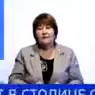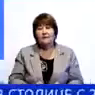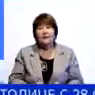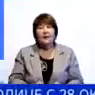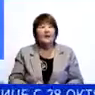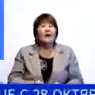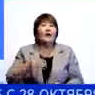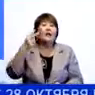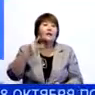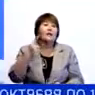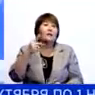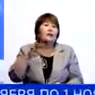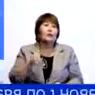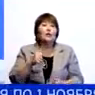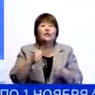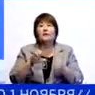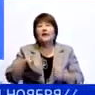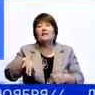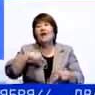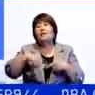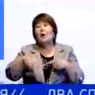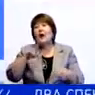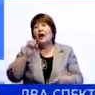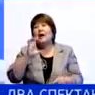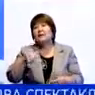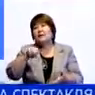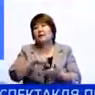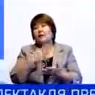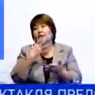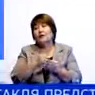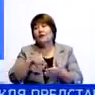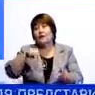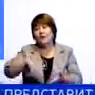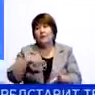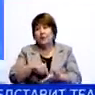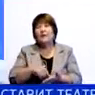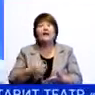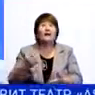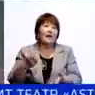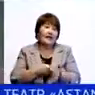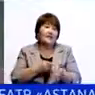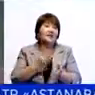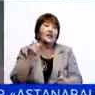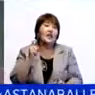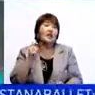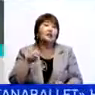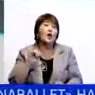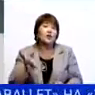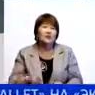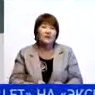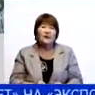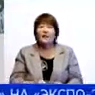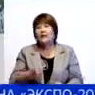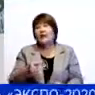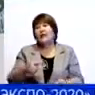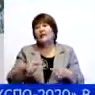в двадцать первом туре чемпионата страны по футболу кайсар примет на своем поле карагандинский шахтер на